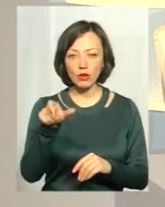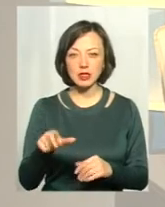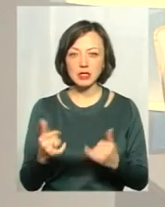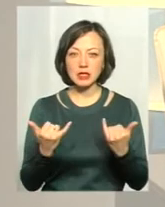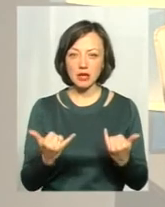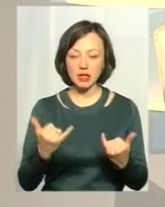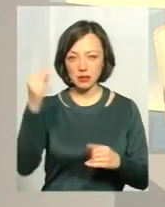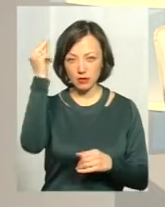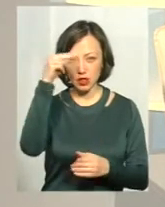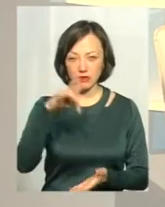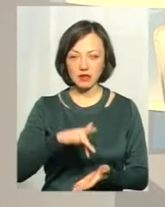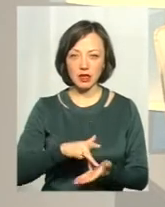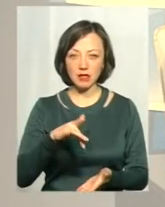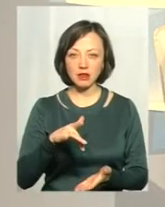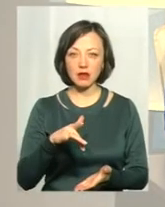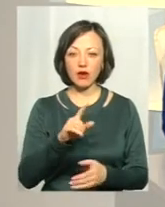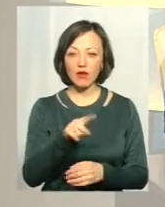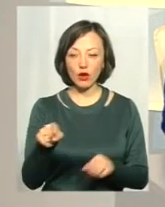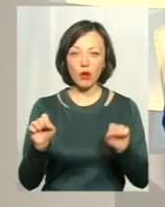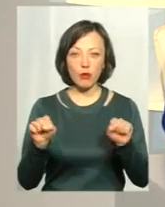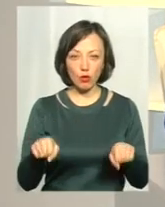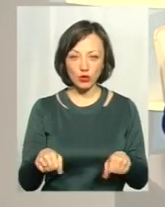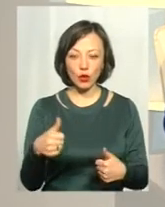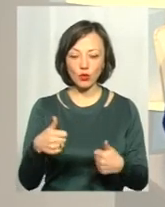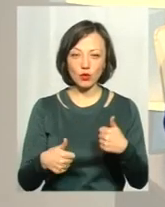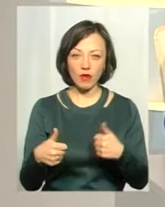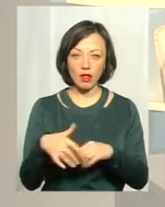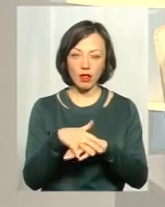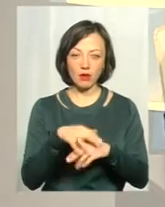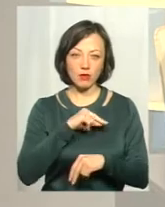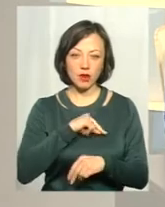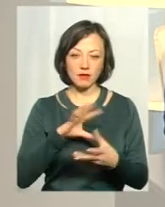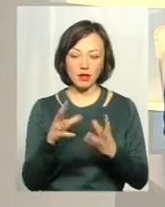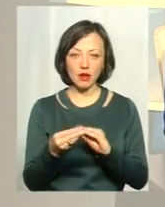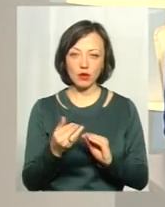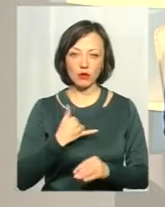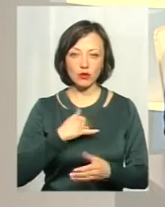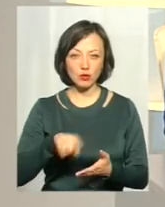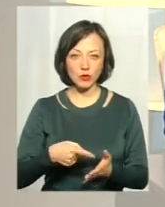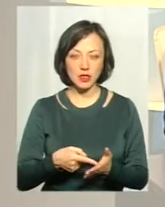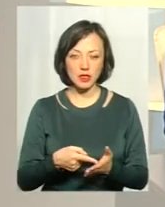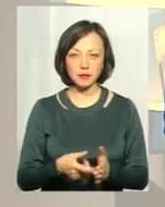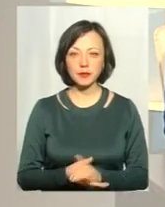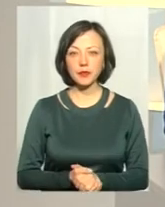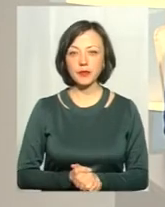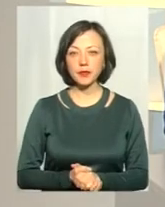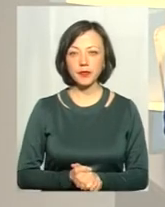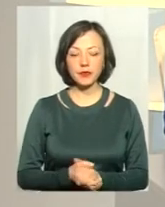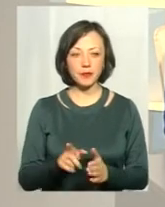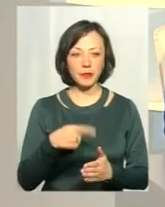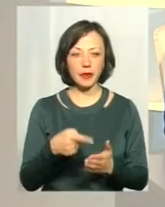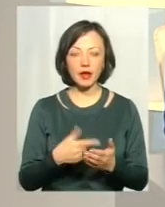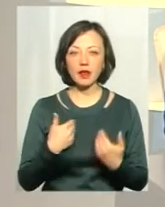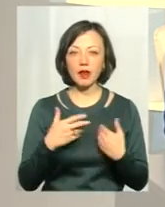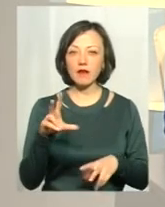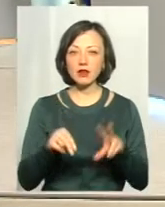зараз от, навчається в центрах, вона може конкурувати на ринку праці взагалі у нашому місті? Я рахую,